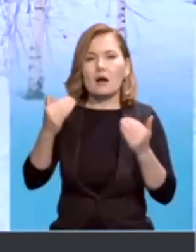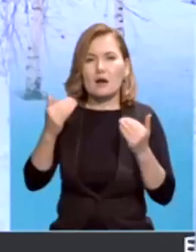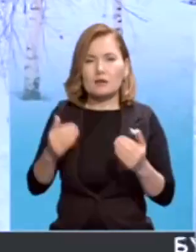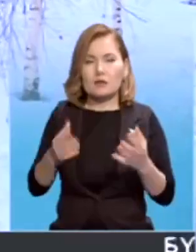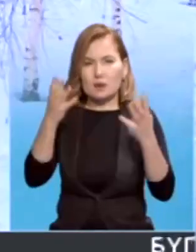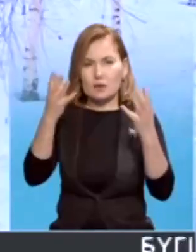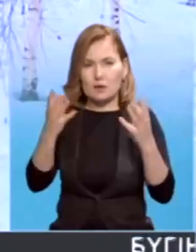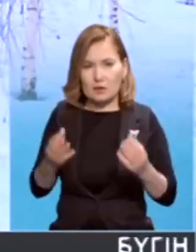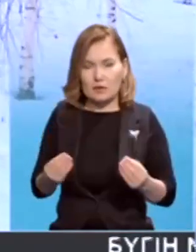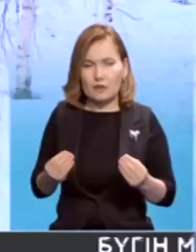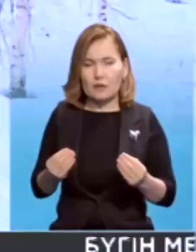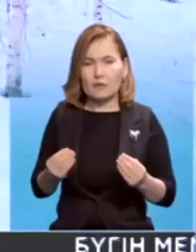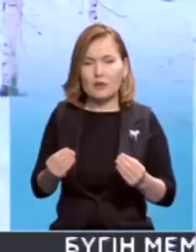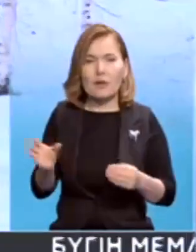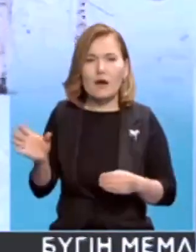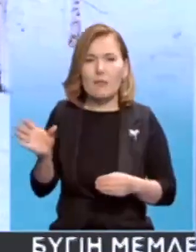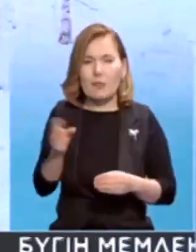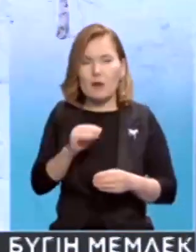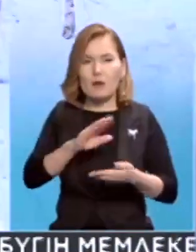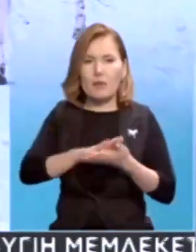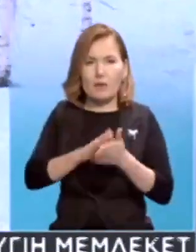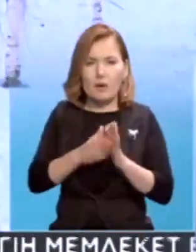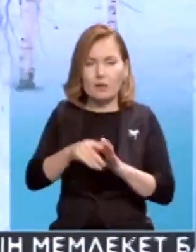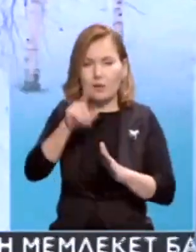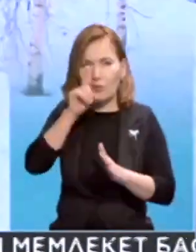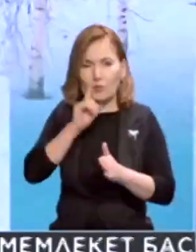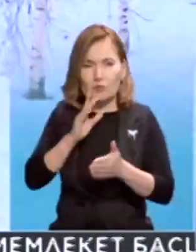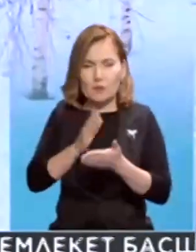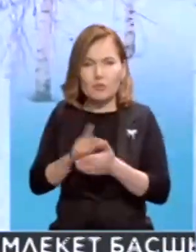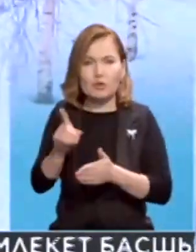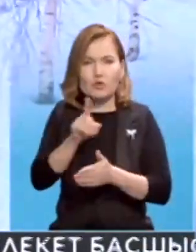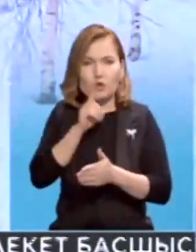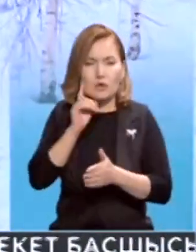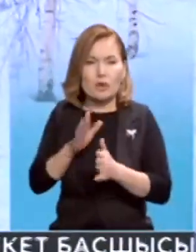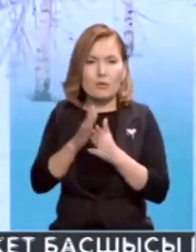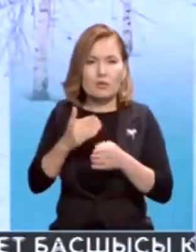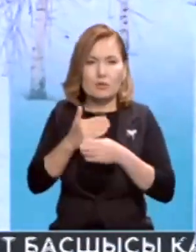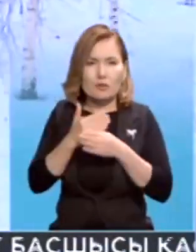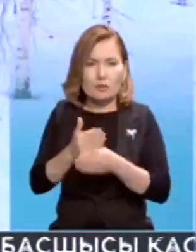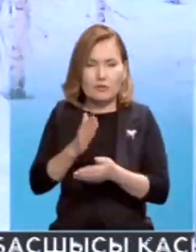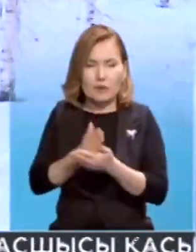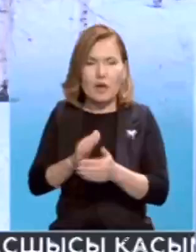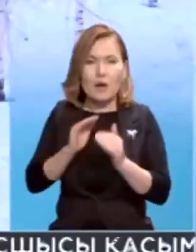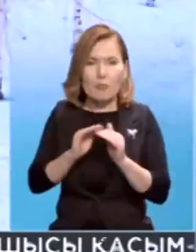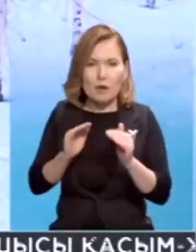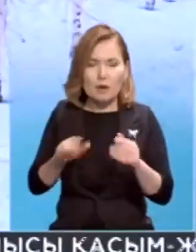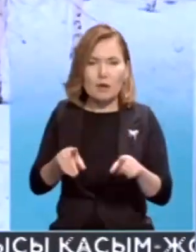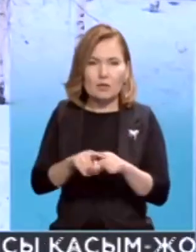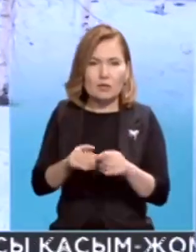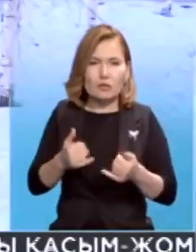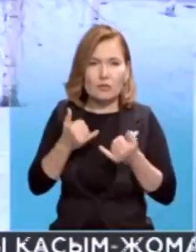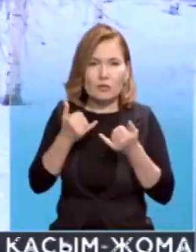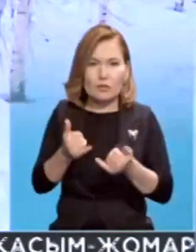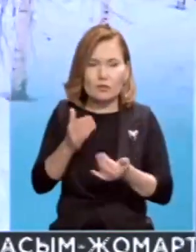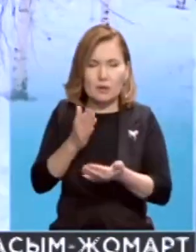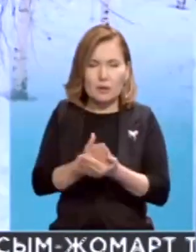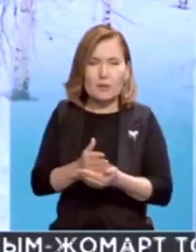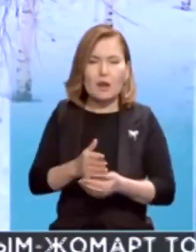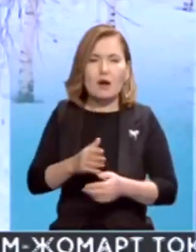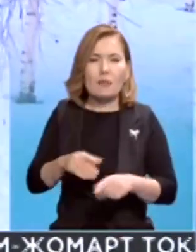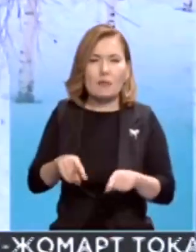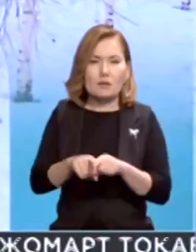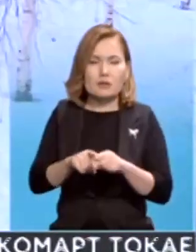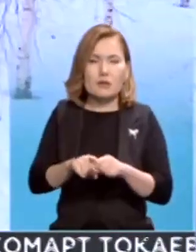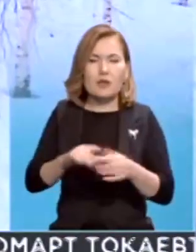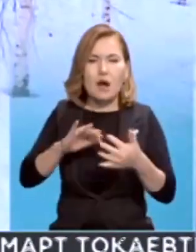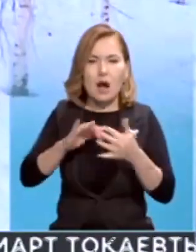қазіргі кезде барлық жағдай жасалып жатыр, особенно жастарға, балаларға. солай дамып, әсіресе